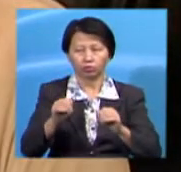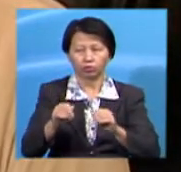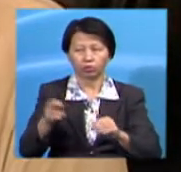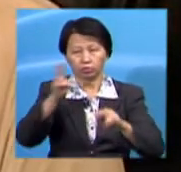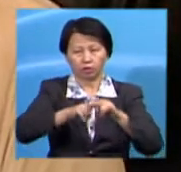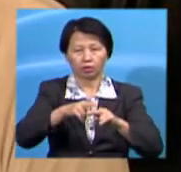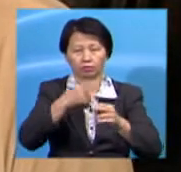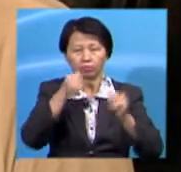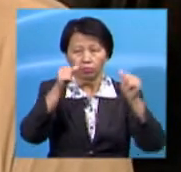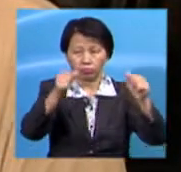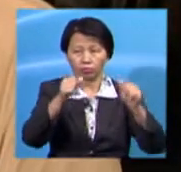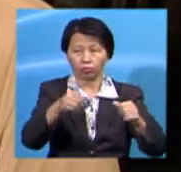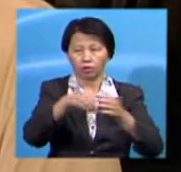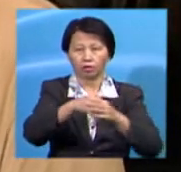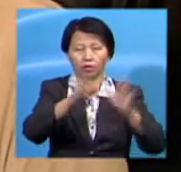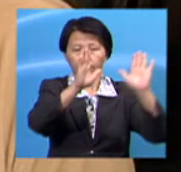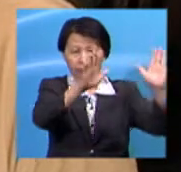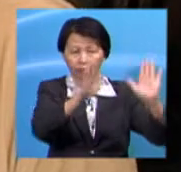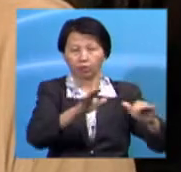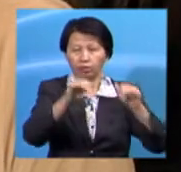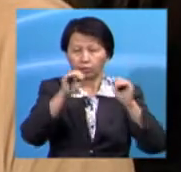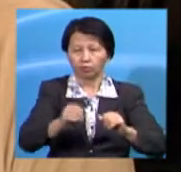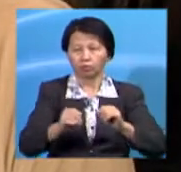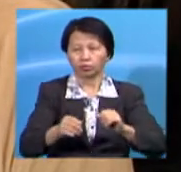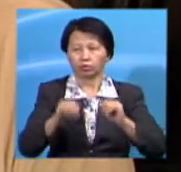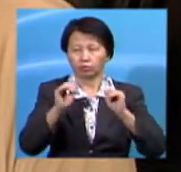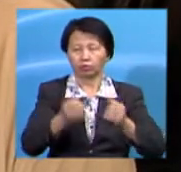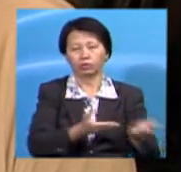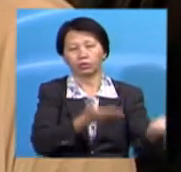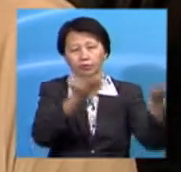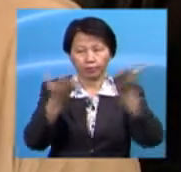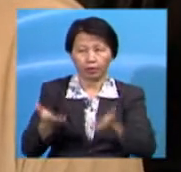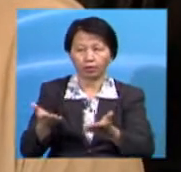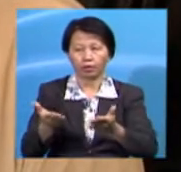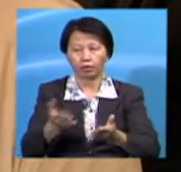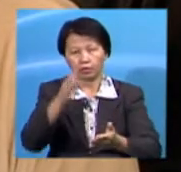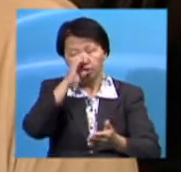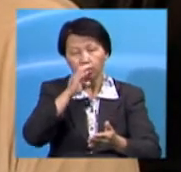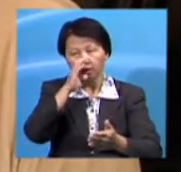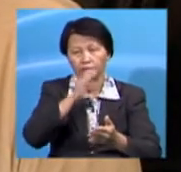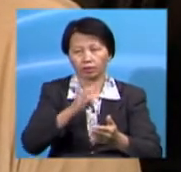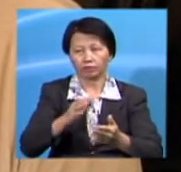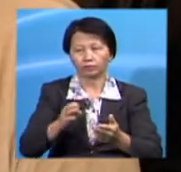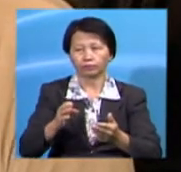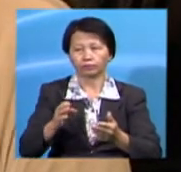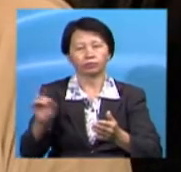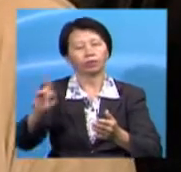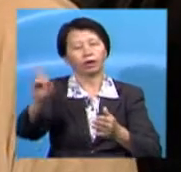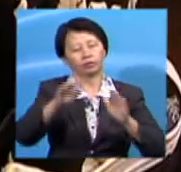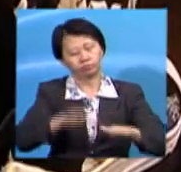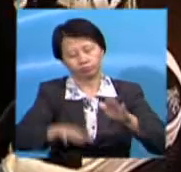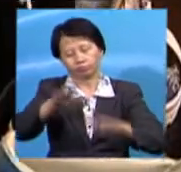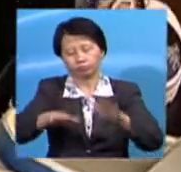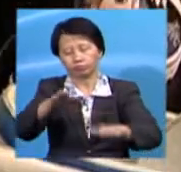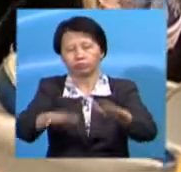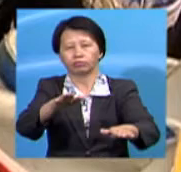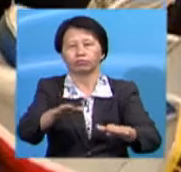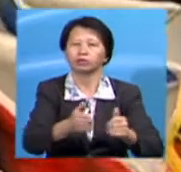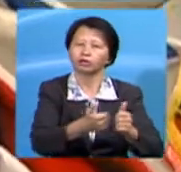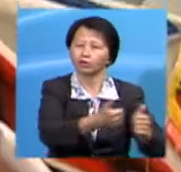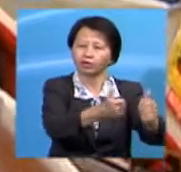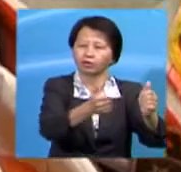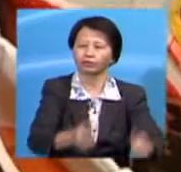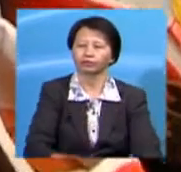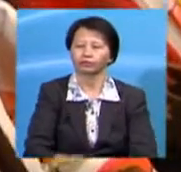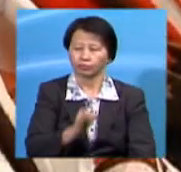tampal poster tu dekat dalam bilik je. Diorang boleh bawa karakter kartun tu ke mana-mana saja diorang pergi. Untuk kasut-kasut